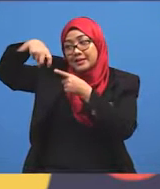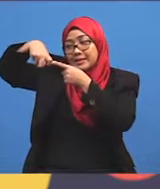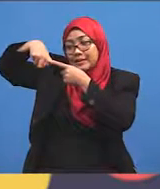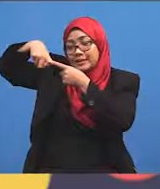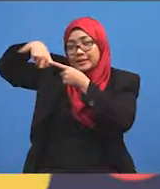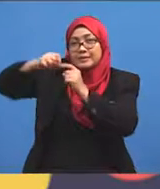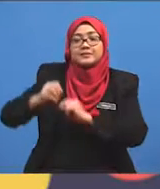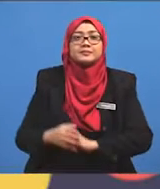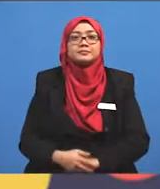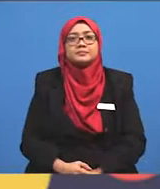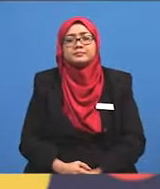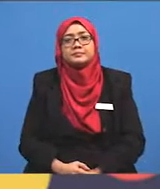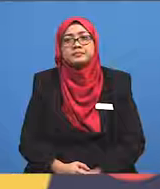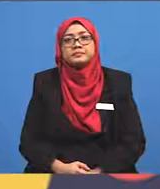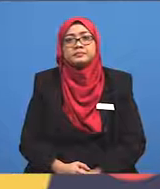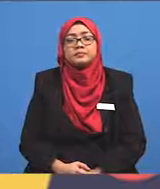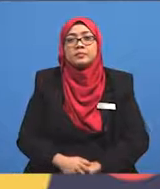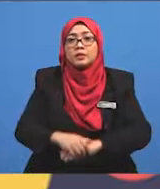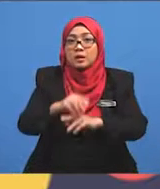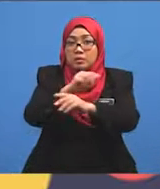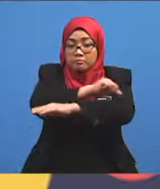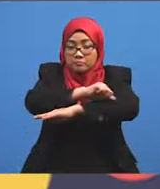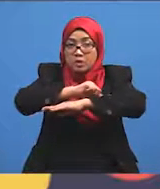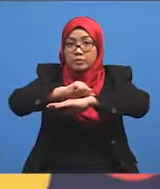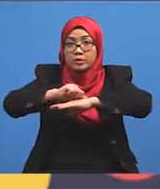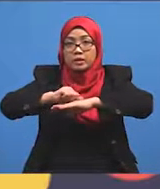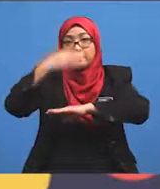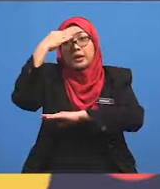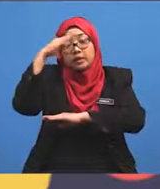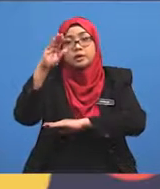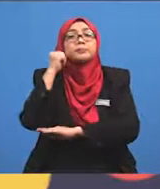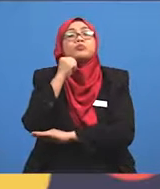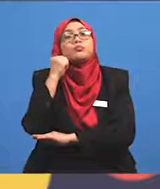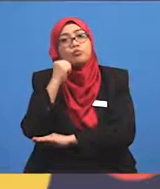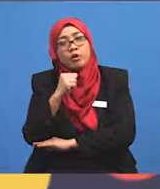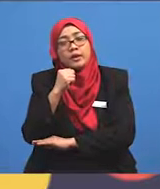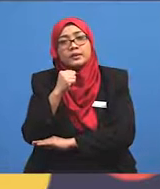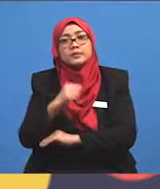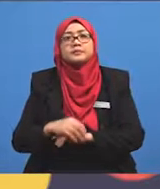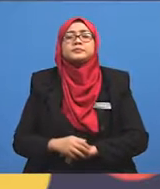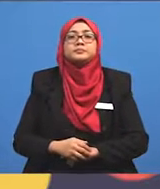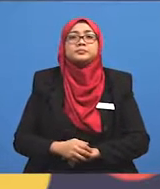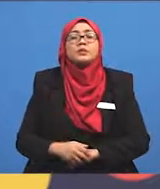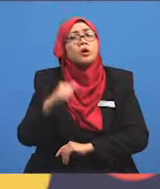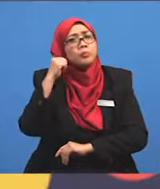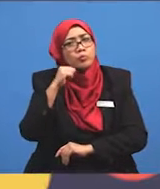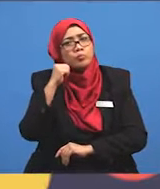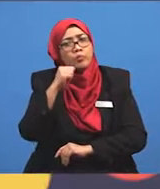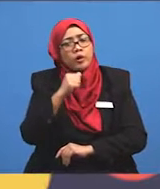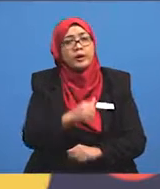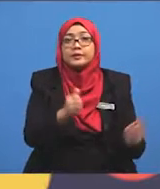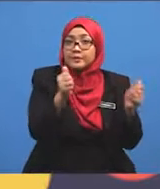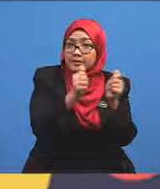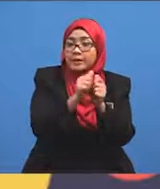Manakala yang kedua, murid, ialah batas aurat bagi perempuan. Yang pertama, batas aurat perempuan dengan mahram